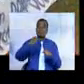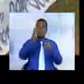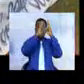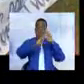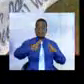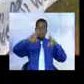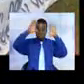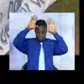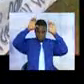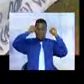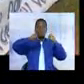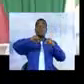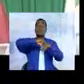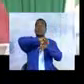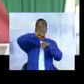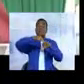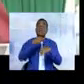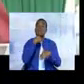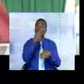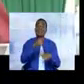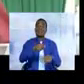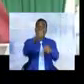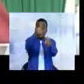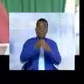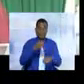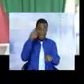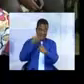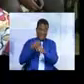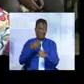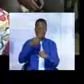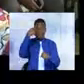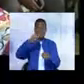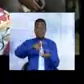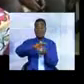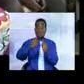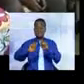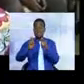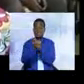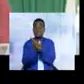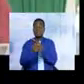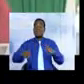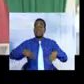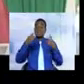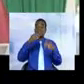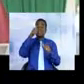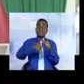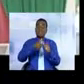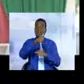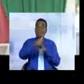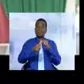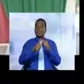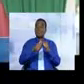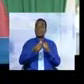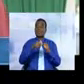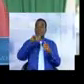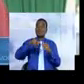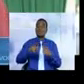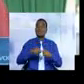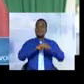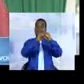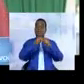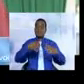de la République a rassuré les populations de sa ferme volonté à améliorer le quotidien de chaque Ivoirien. Que ce soit la sécurité, la